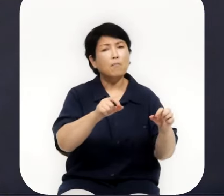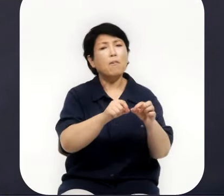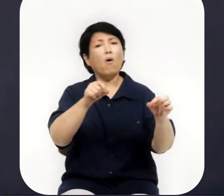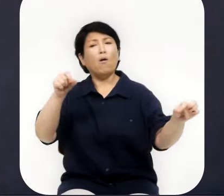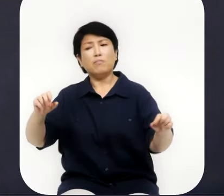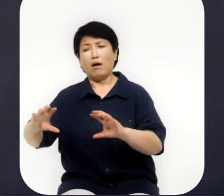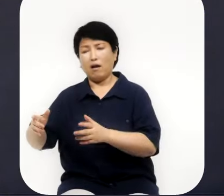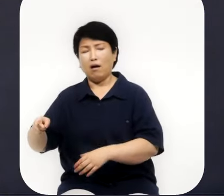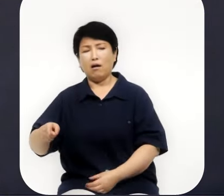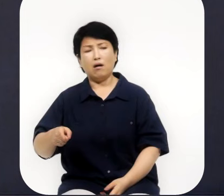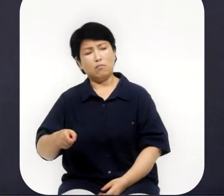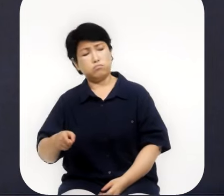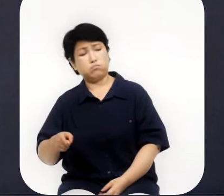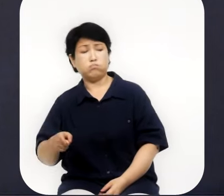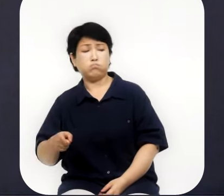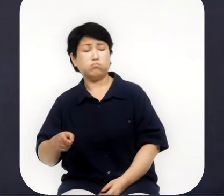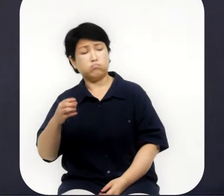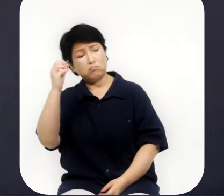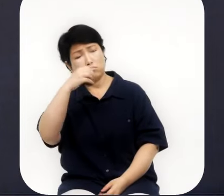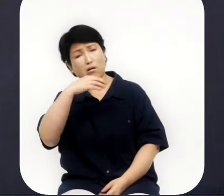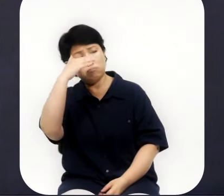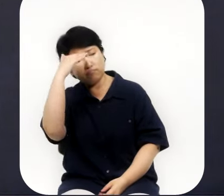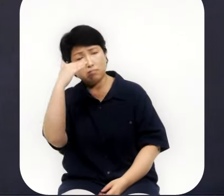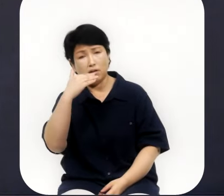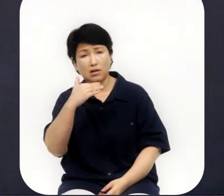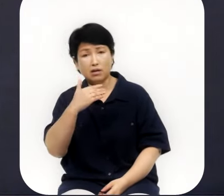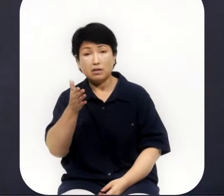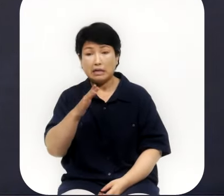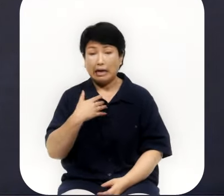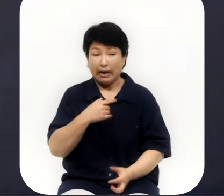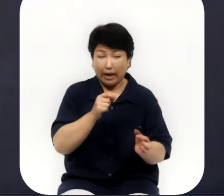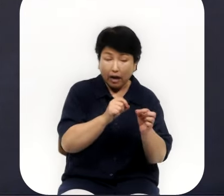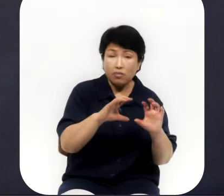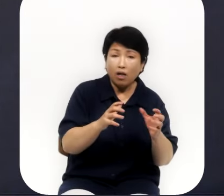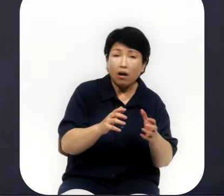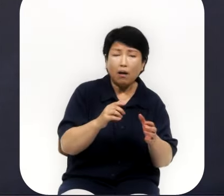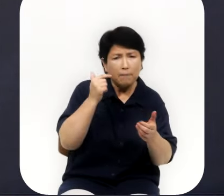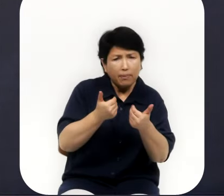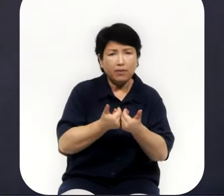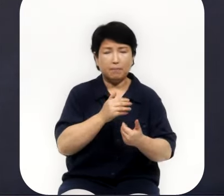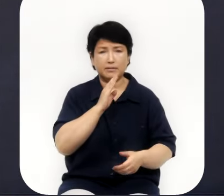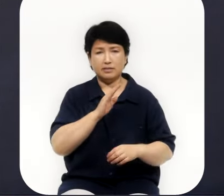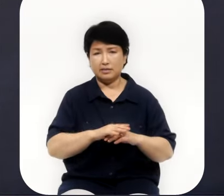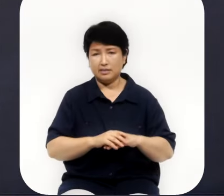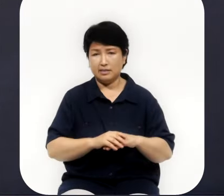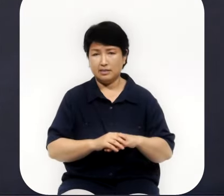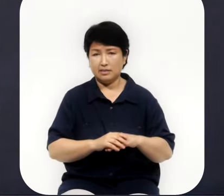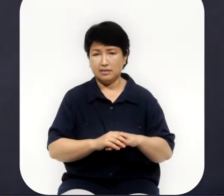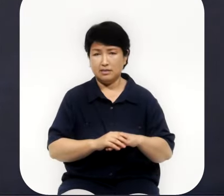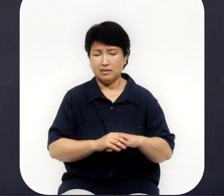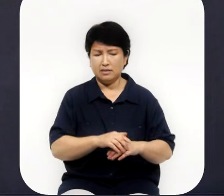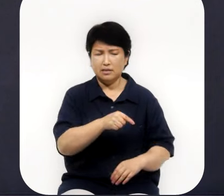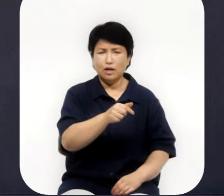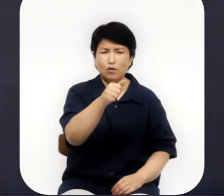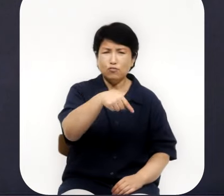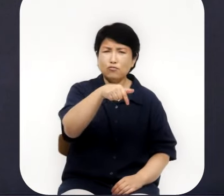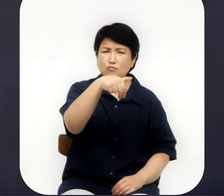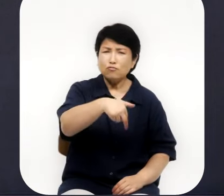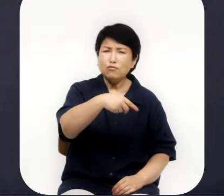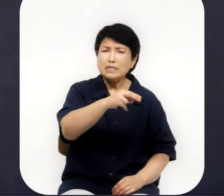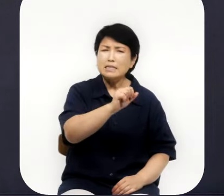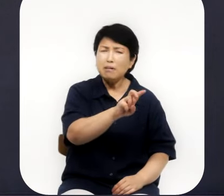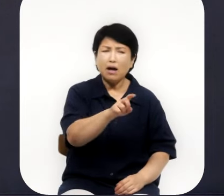거기에 대해서 덜 민감하게 반응하고 가까이 있는 사람들은 반대를 하죠. 제일 반대하는 사람은 아마 후쿠시마